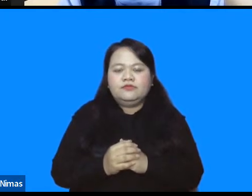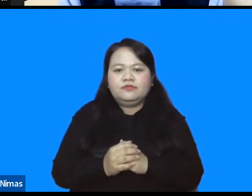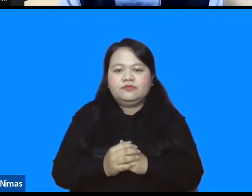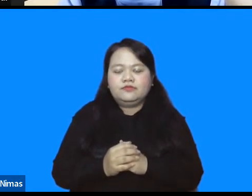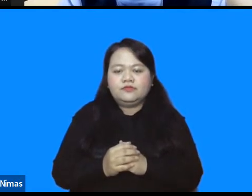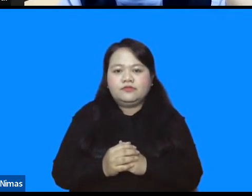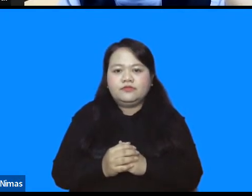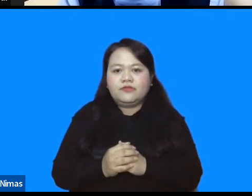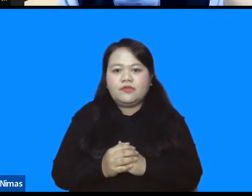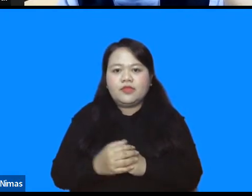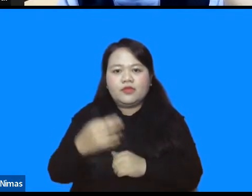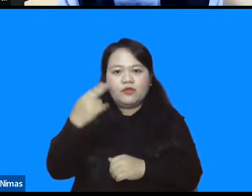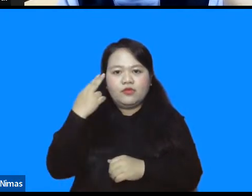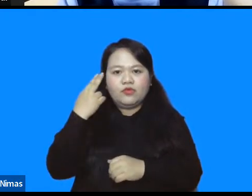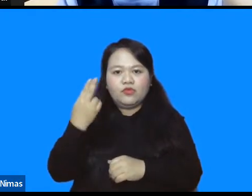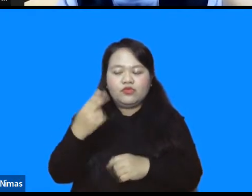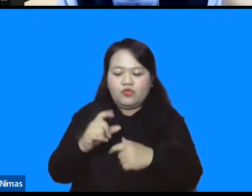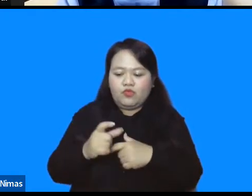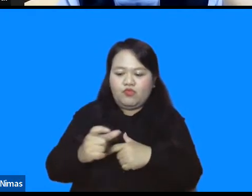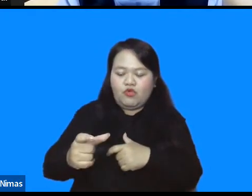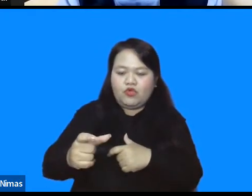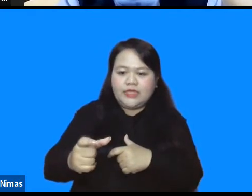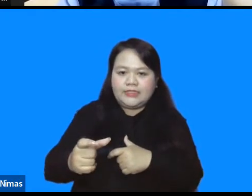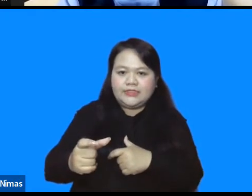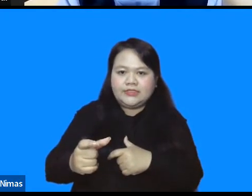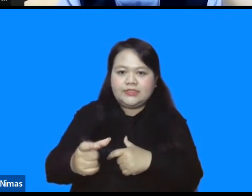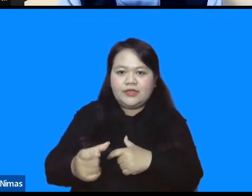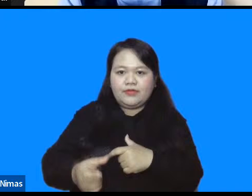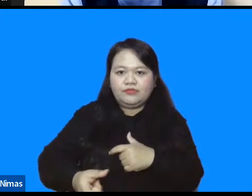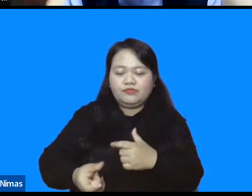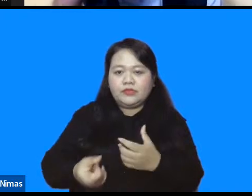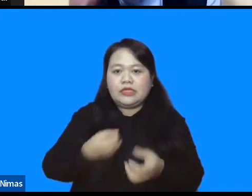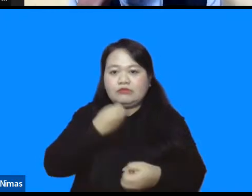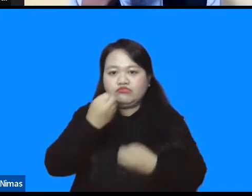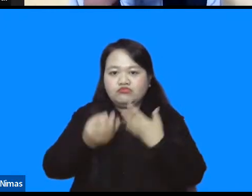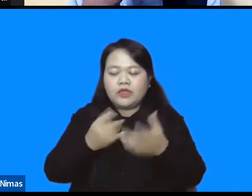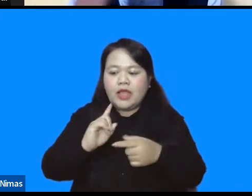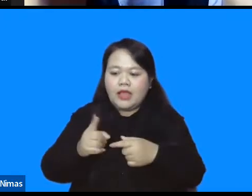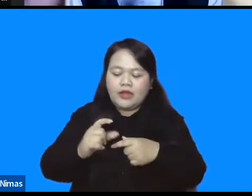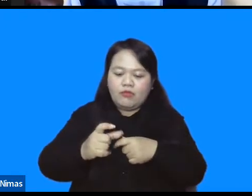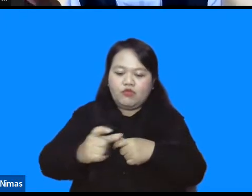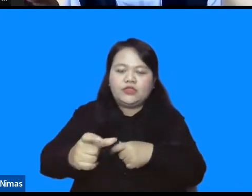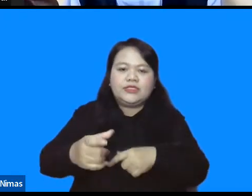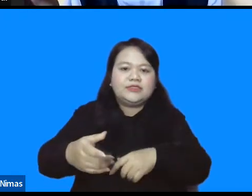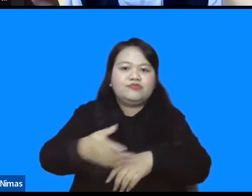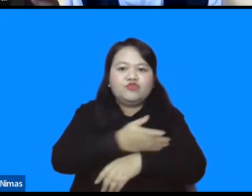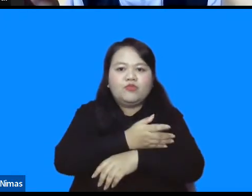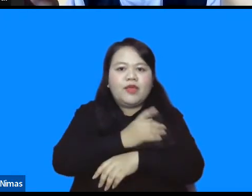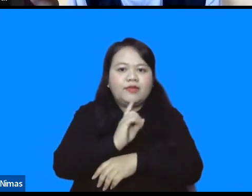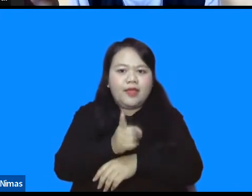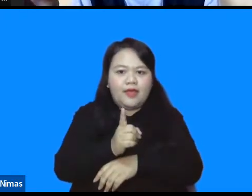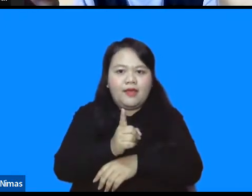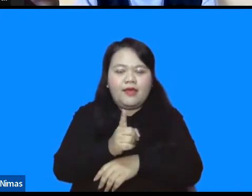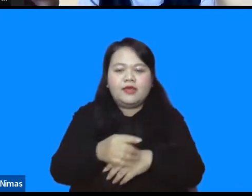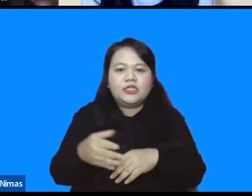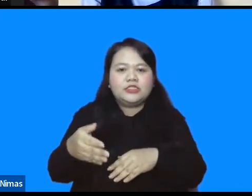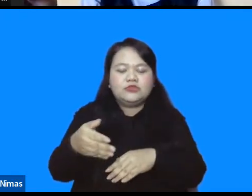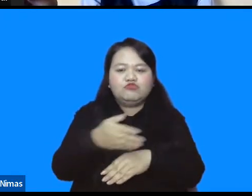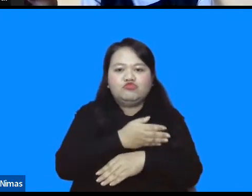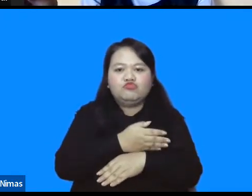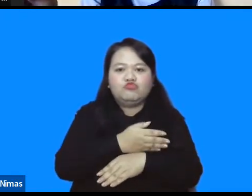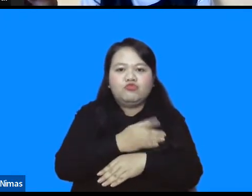untuk apa ya proses penampungan aspirasinya itu ada tahapan sebelumnya juga sebelum sampai